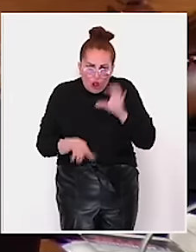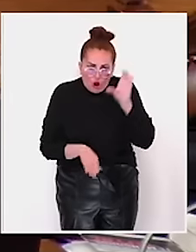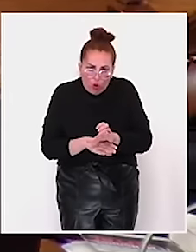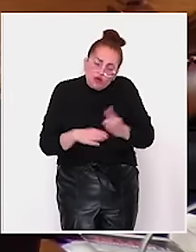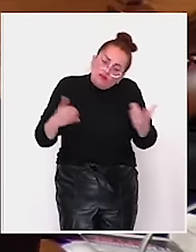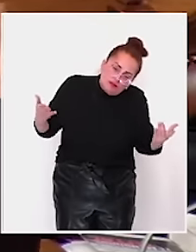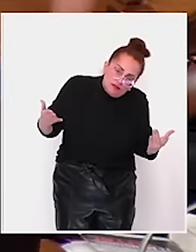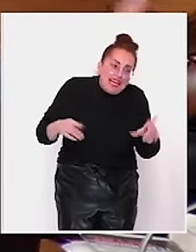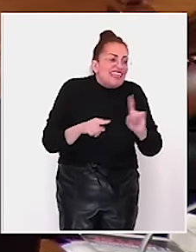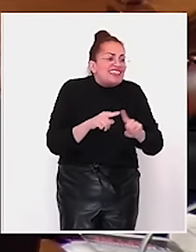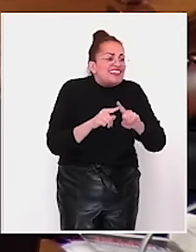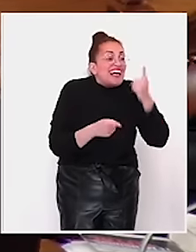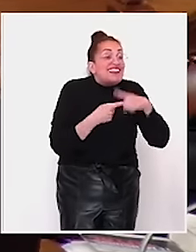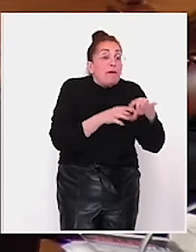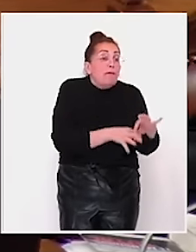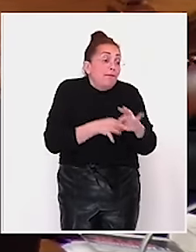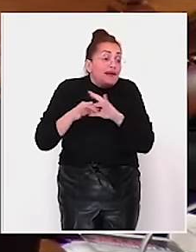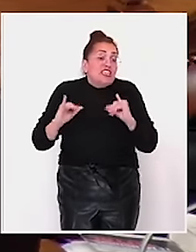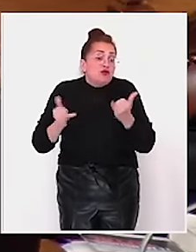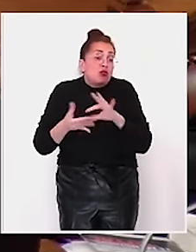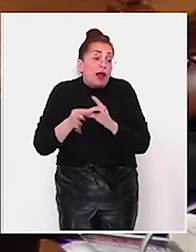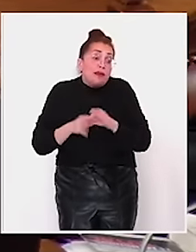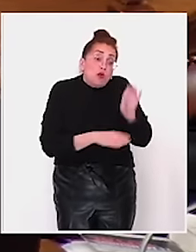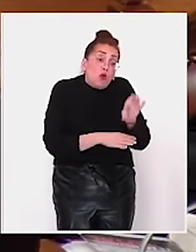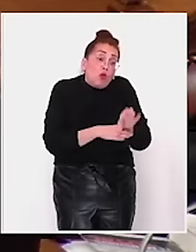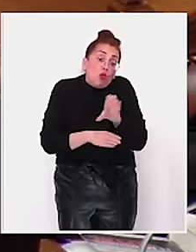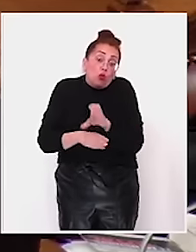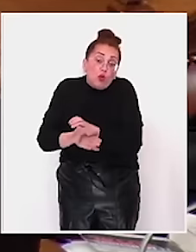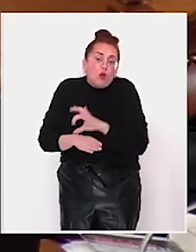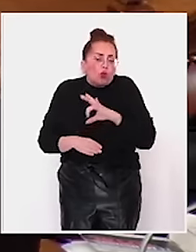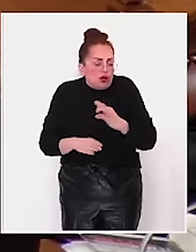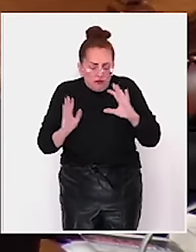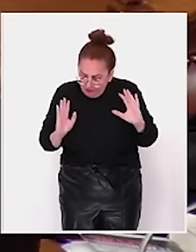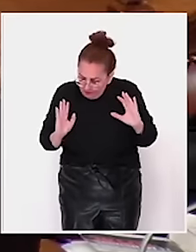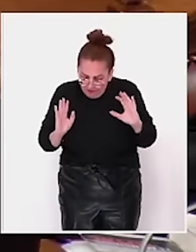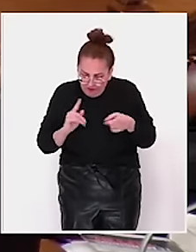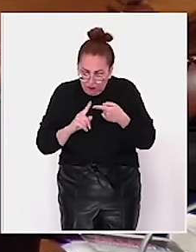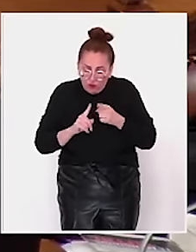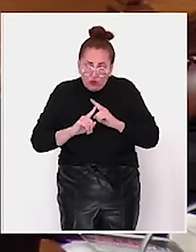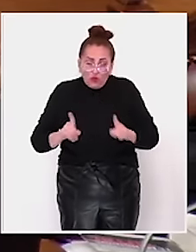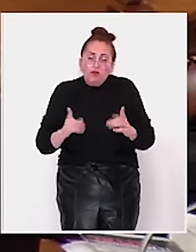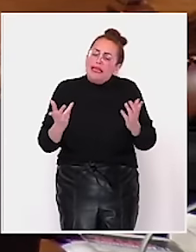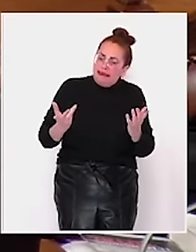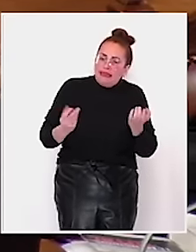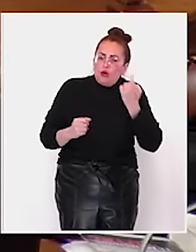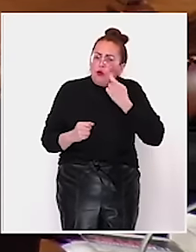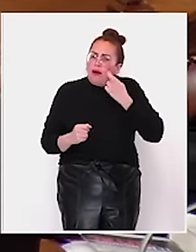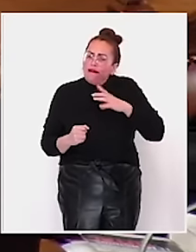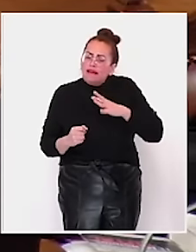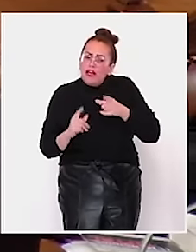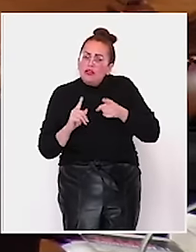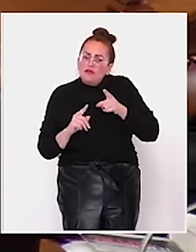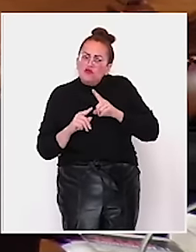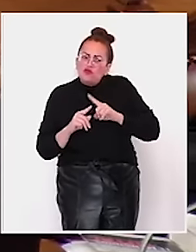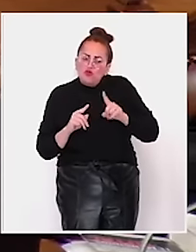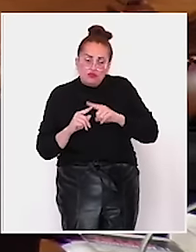JO, donc on vote contre les délibérations qui concernent les JO. Ça, c'est un aspect, mais ce n'est pas le plus important. Là, il y a quand même pas mal de choses qui sont assez révoltantes dans la